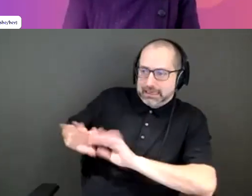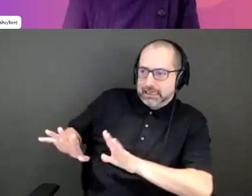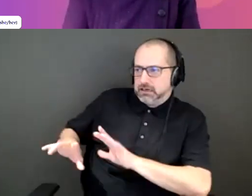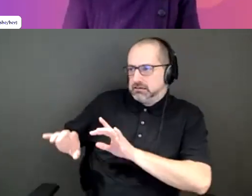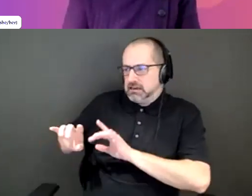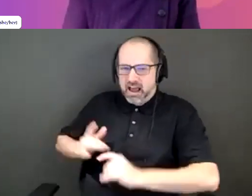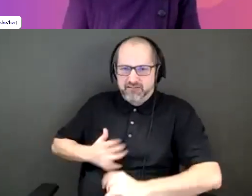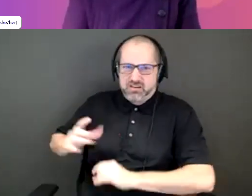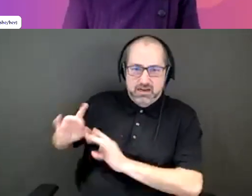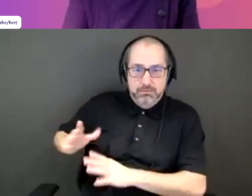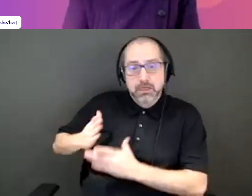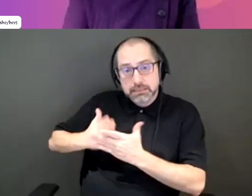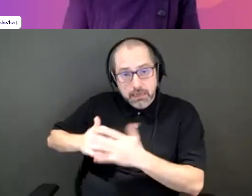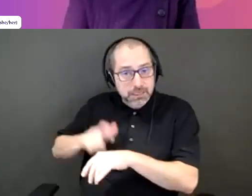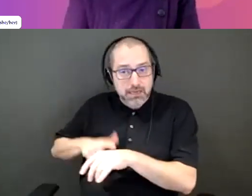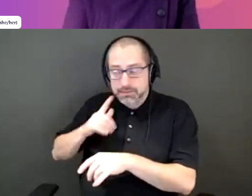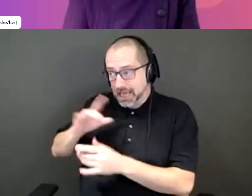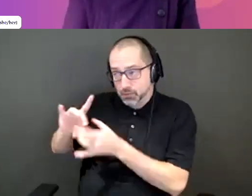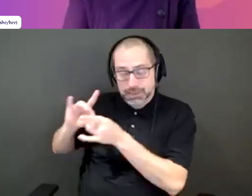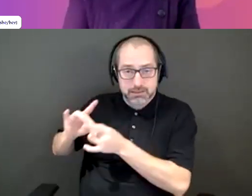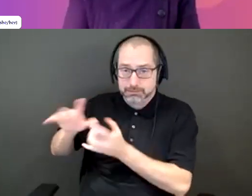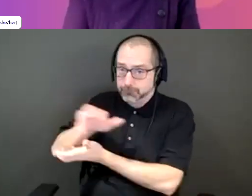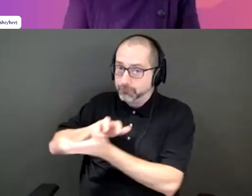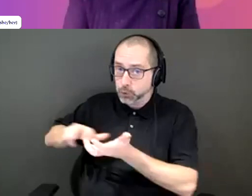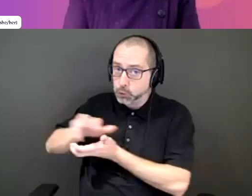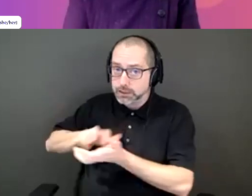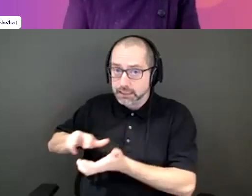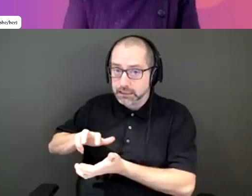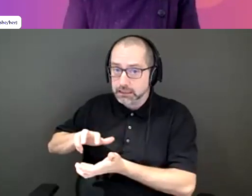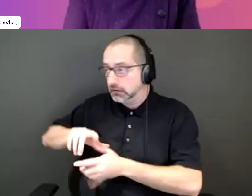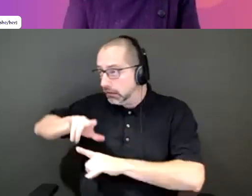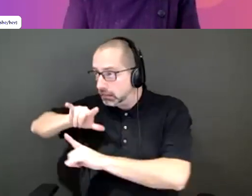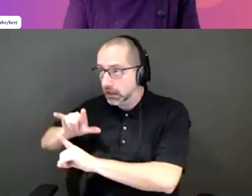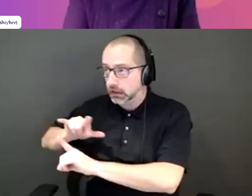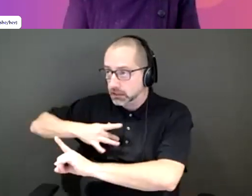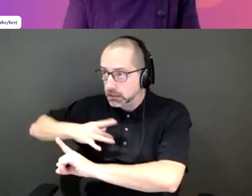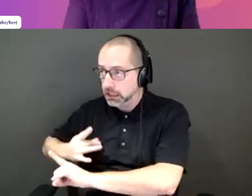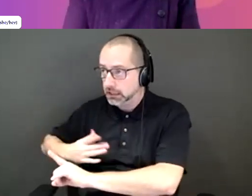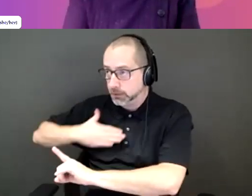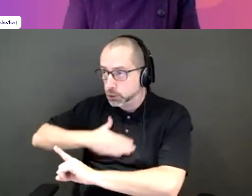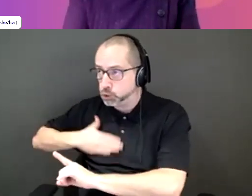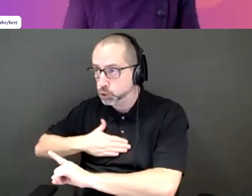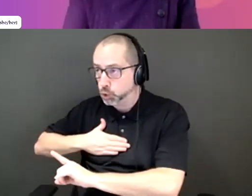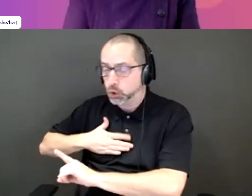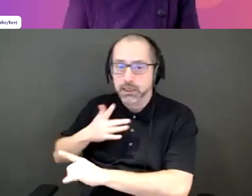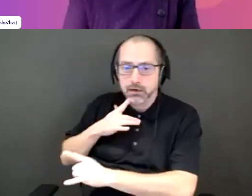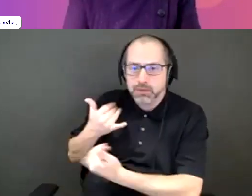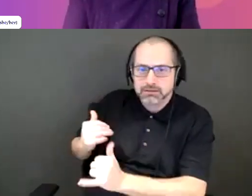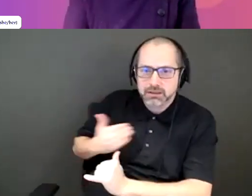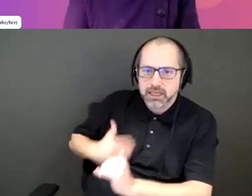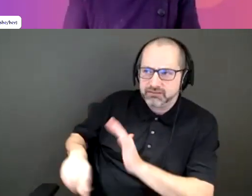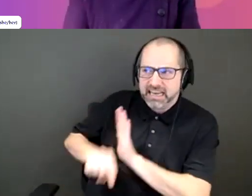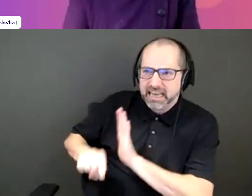sens pourtant du temps quand tu te sens terrible parce que souvent c'est des relations qui sont un peu embrouillées lorsque c'est un membre de la parenté